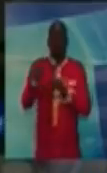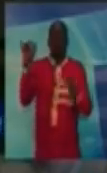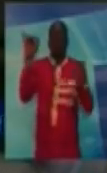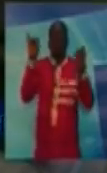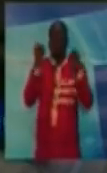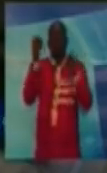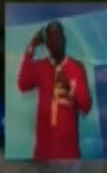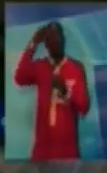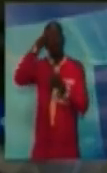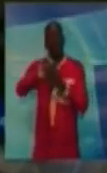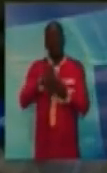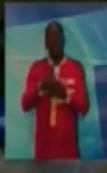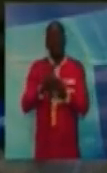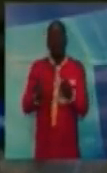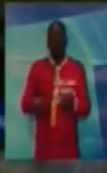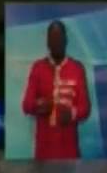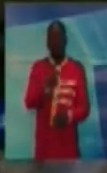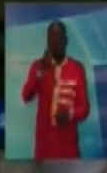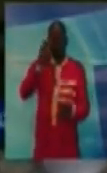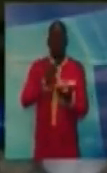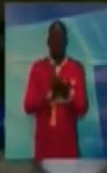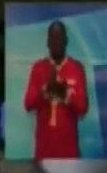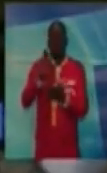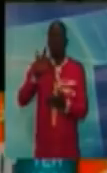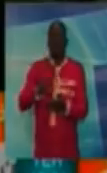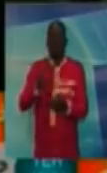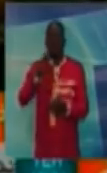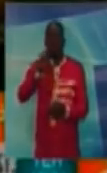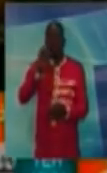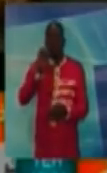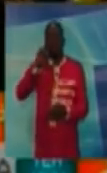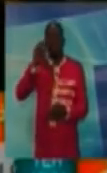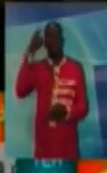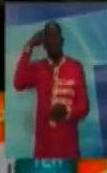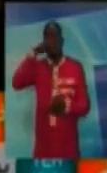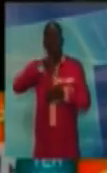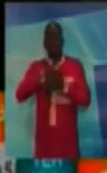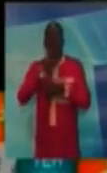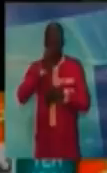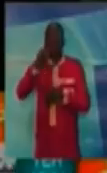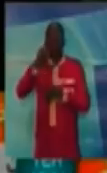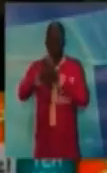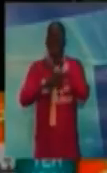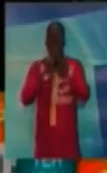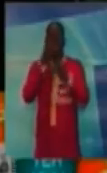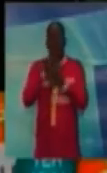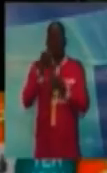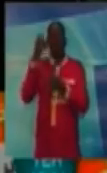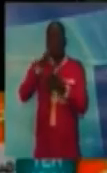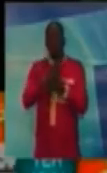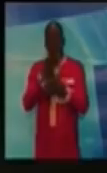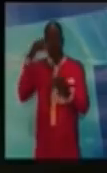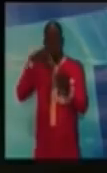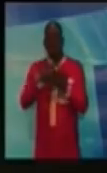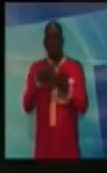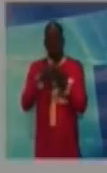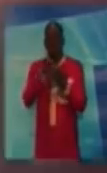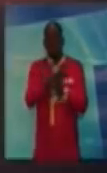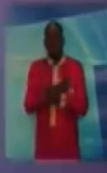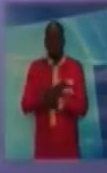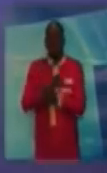Alors qu'il survolait son espace aérien, selon le régime de Téhéran, il était dans l'espace aérien international, ont protesté les